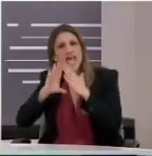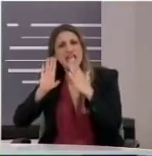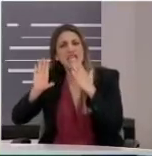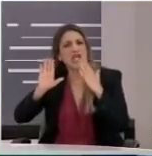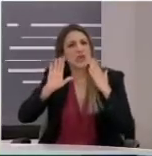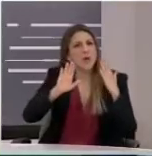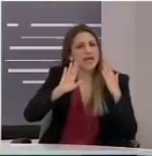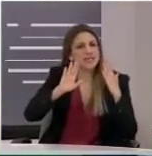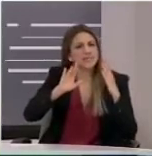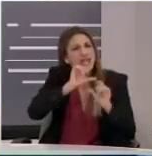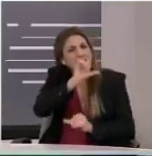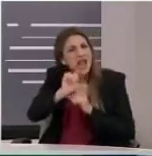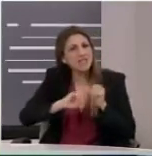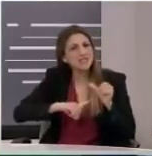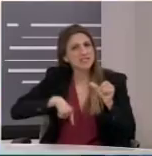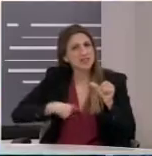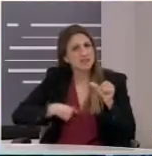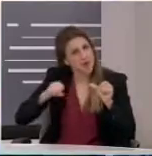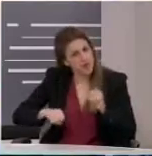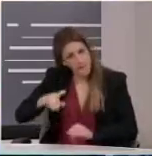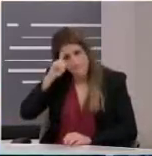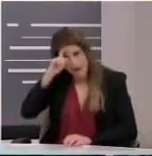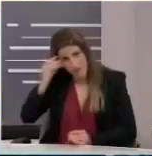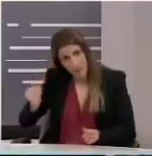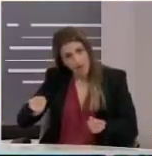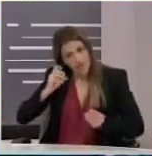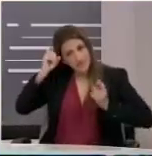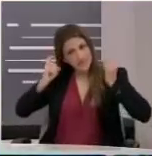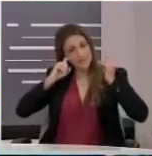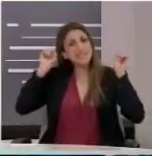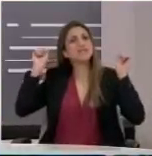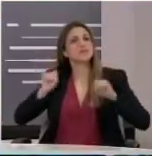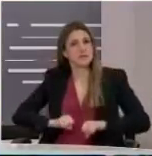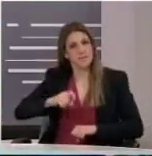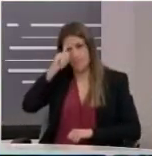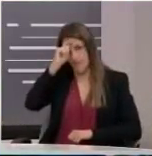και πρέπει αυτό να μας προβληματίσει. Θα πω ότι πράγματι έχουμε